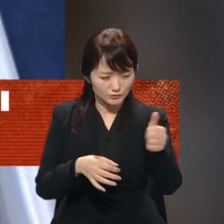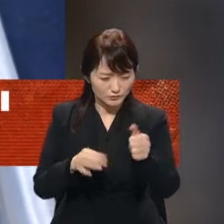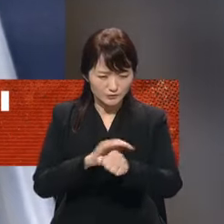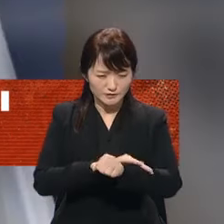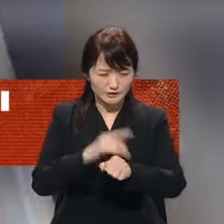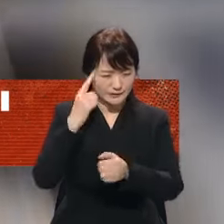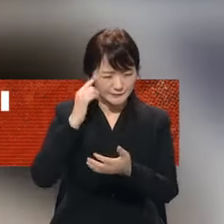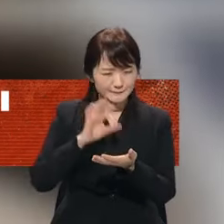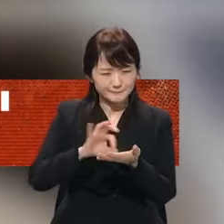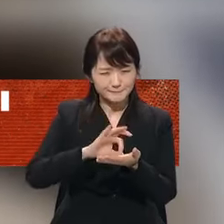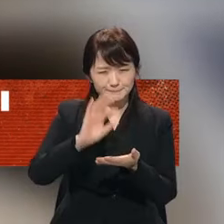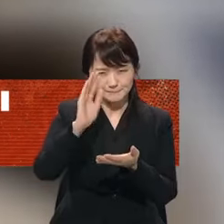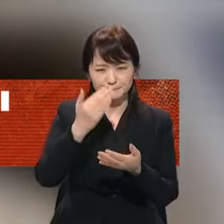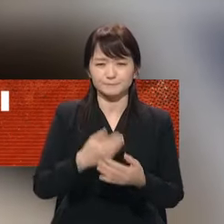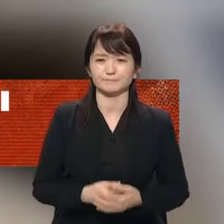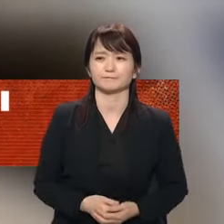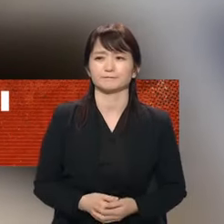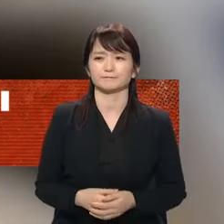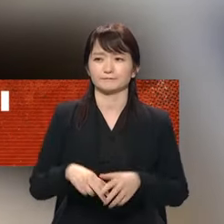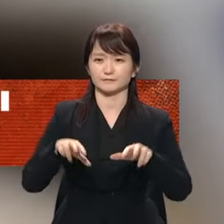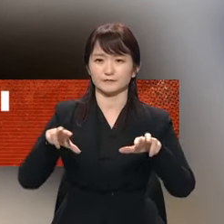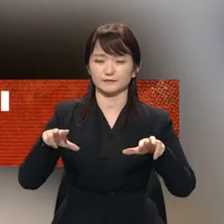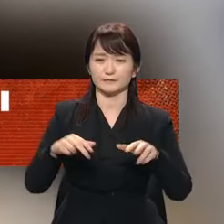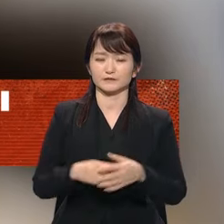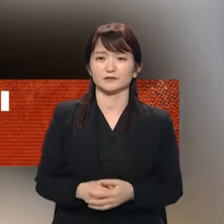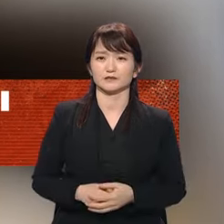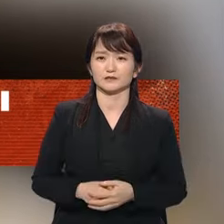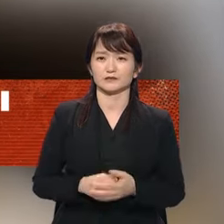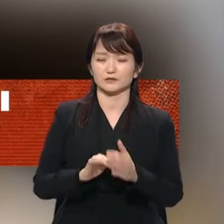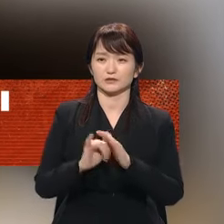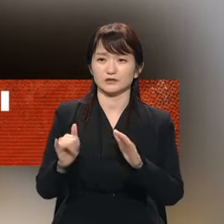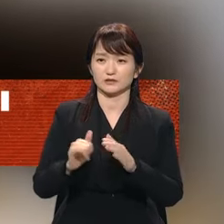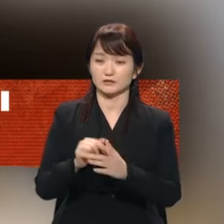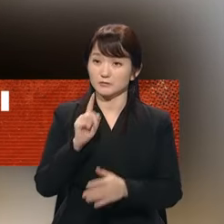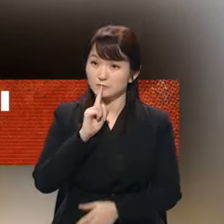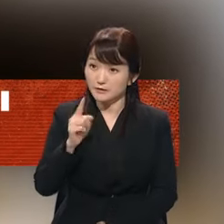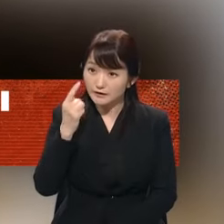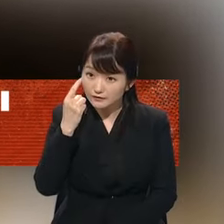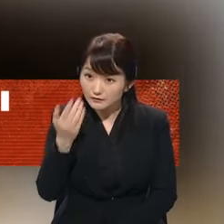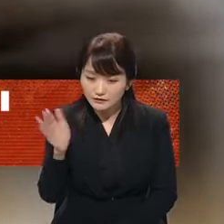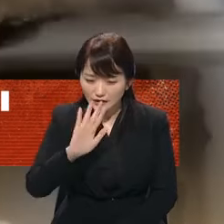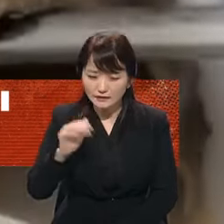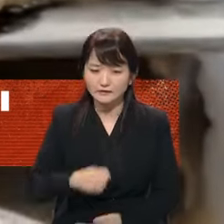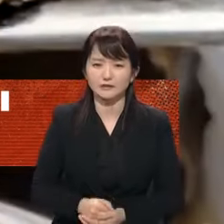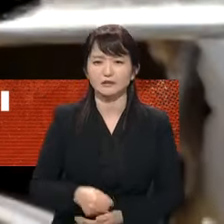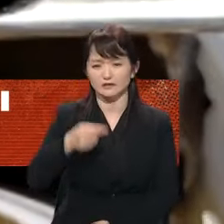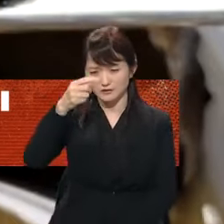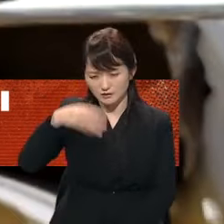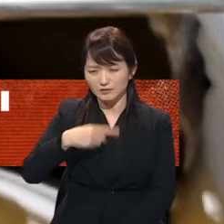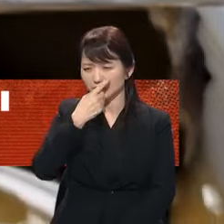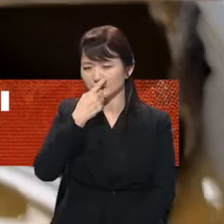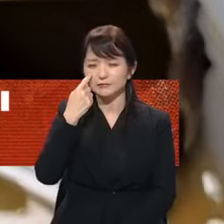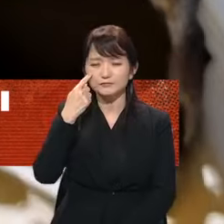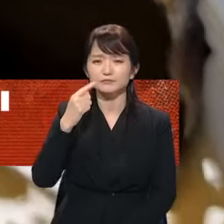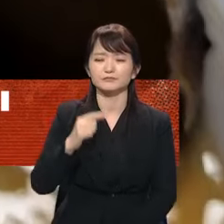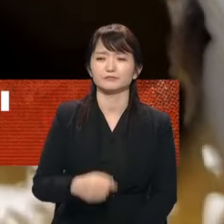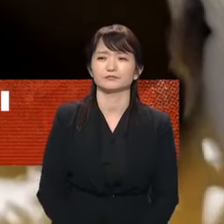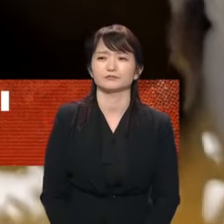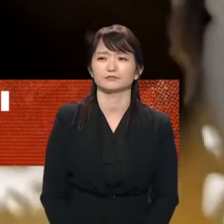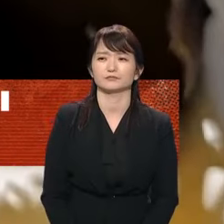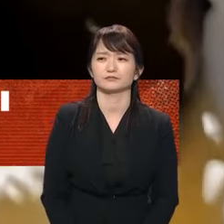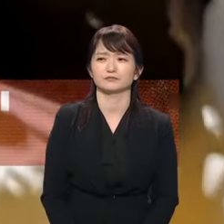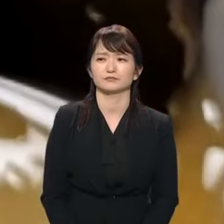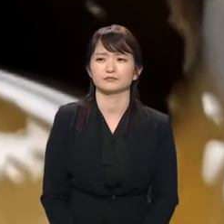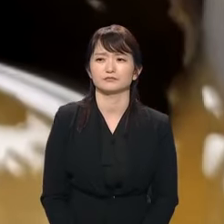많이 쓰셔야 되겠습니다. 이거 지금 우리 가족 여러분들이 주작 아니냐고 하는데 정말 아닙니다. 저희도 몇 번을 확인을 해봤는데요. 양 변호사님, 아, 저는